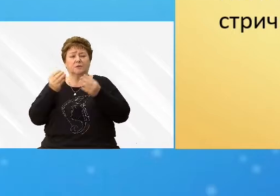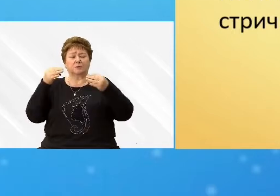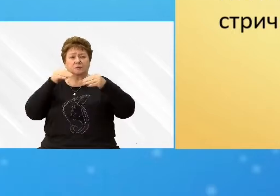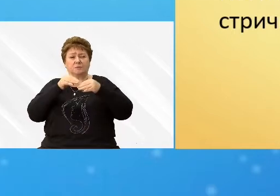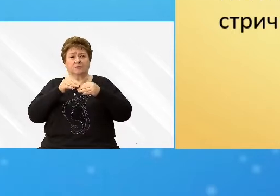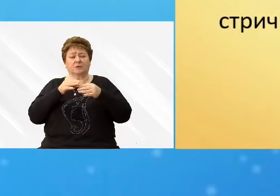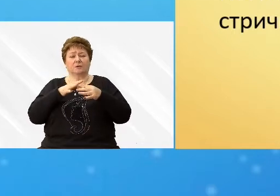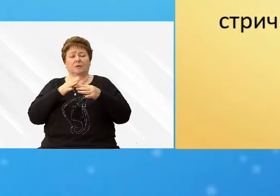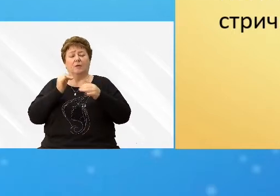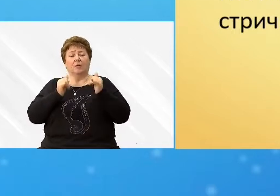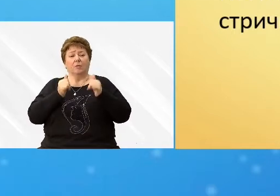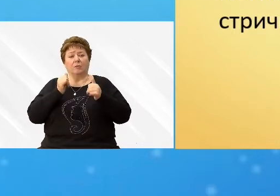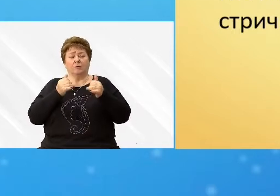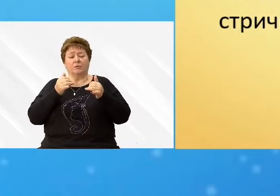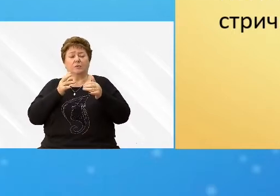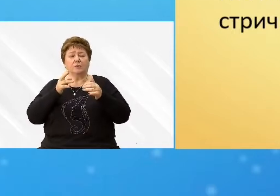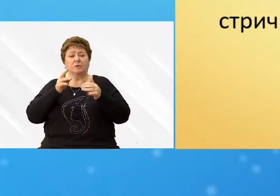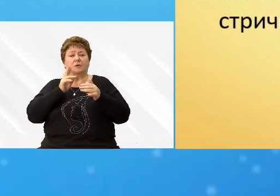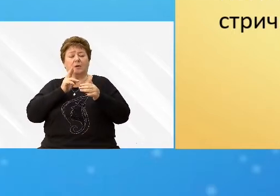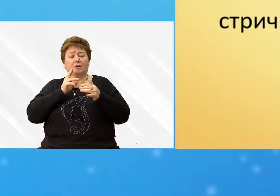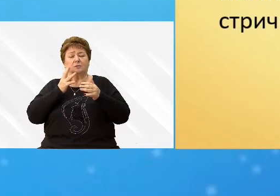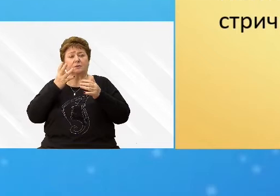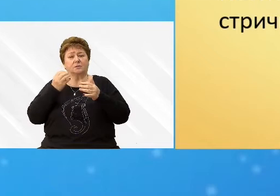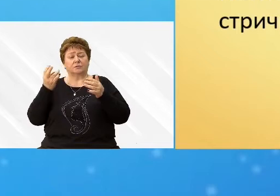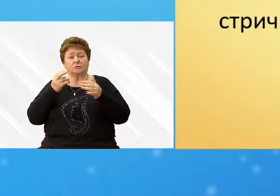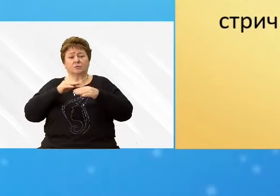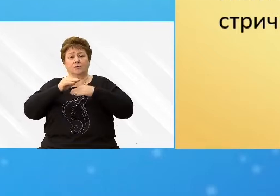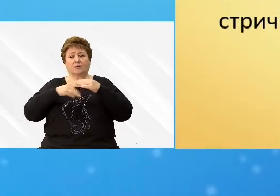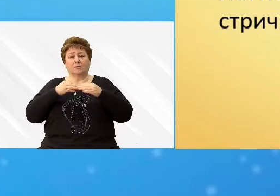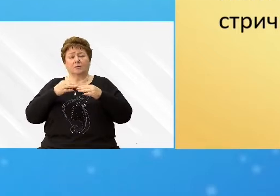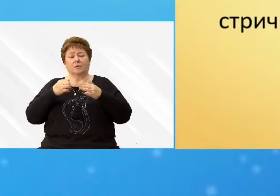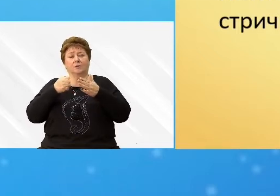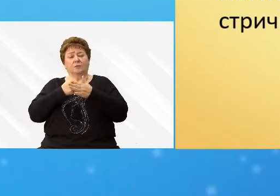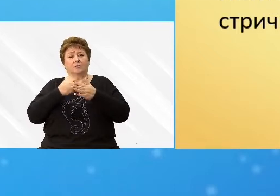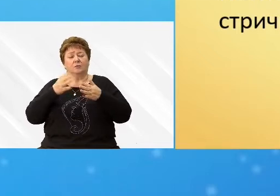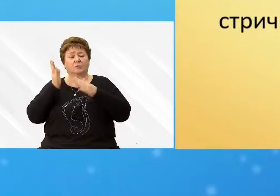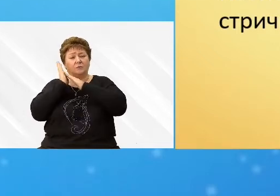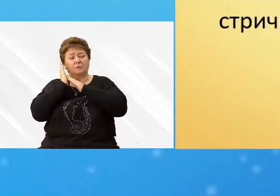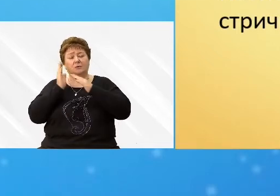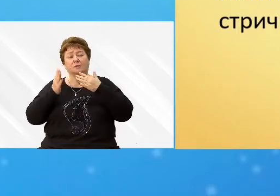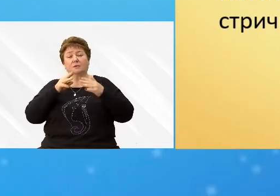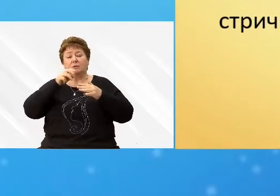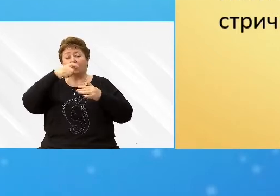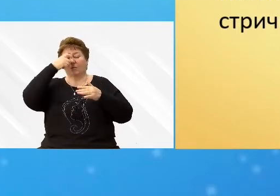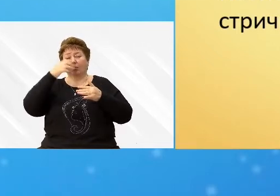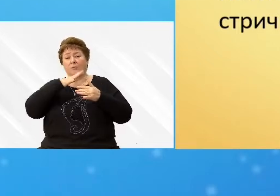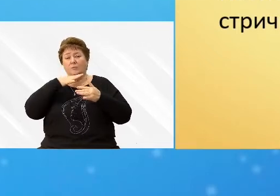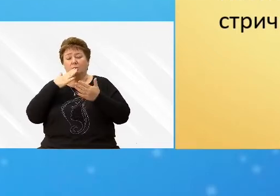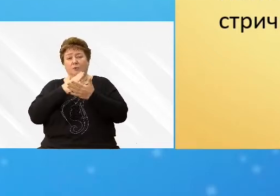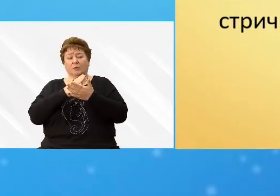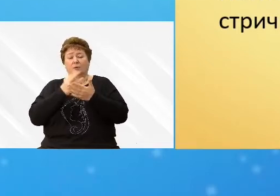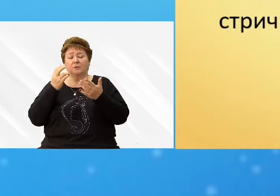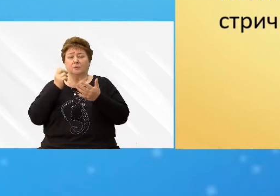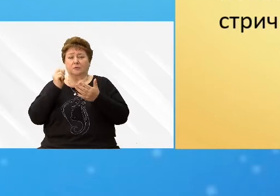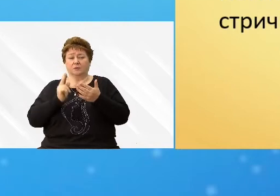ноги следуют ежедневно мыть перед сном если они сильно потеет надо пользоваться специальными средствами